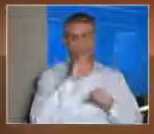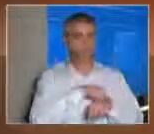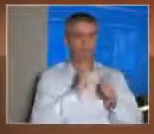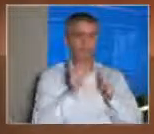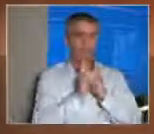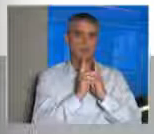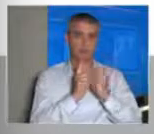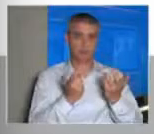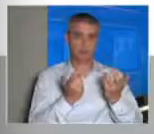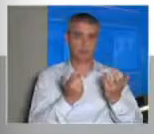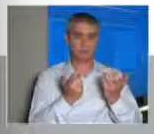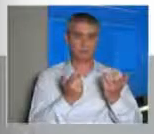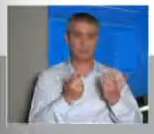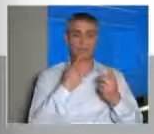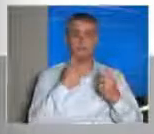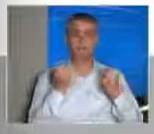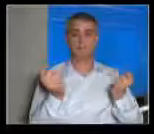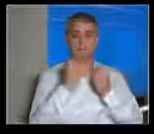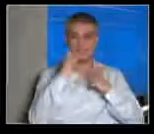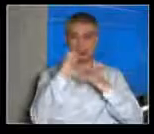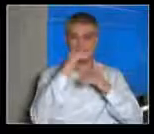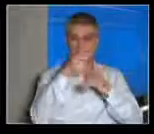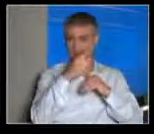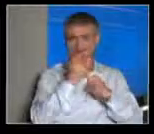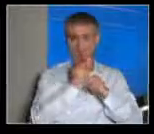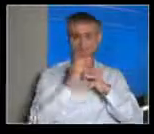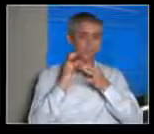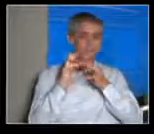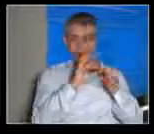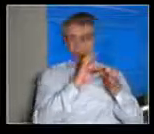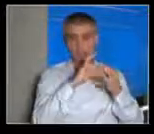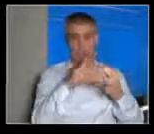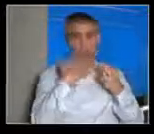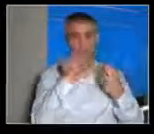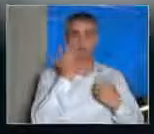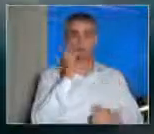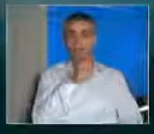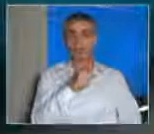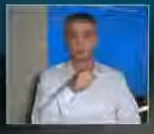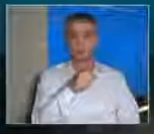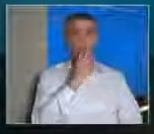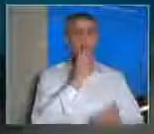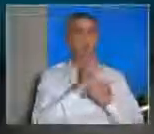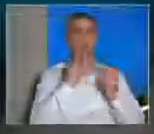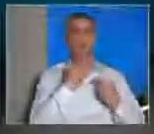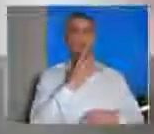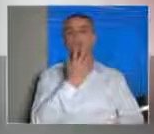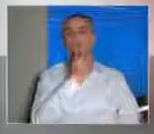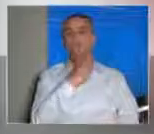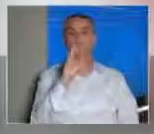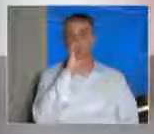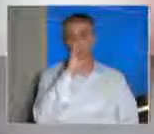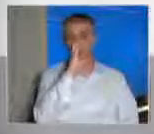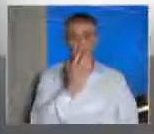כך קצר. לטריילר שהעלינו לסדרה, לסטורי של אבא, אז כבר יש למעלה ממיליון